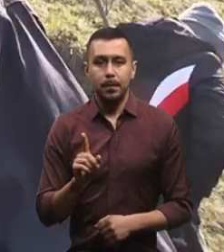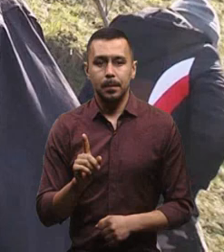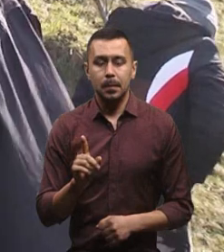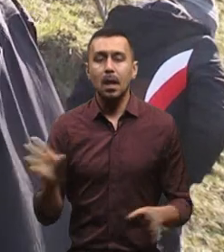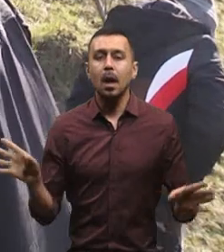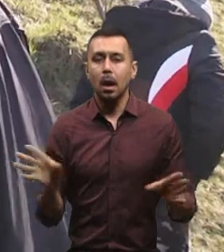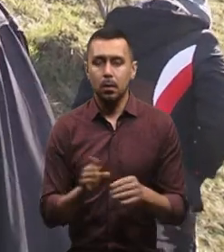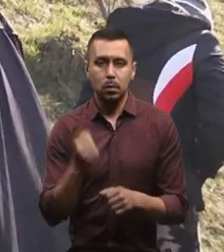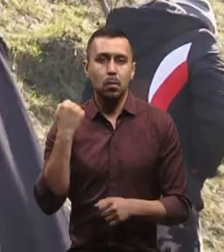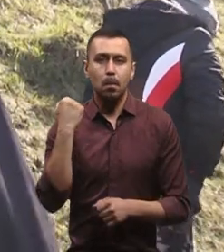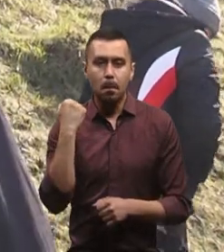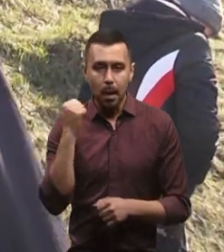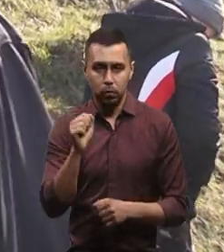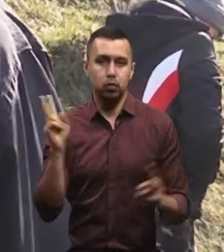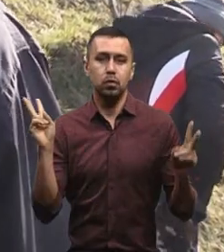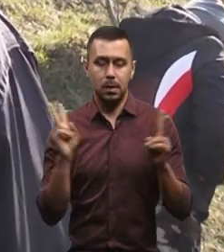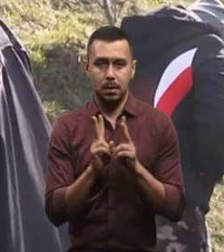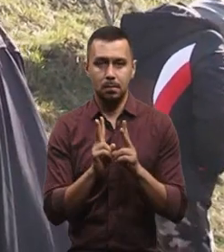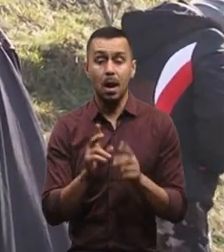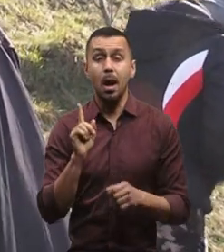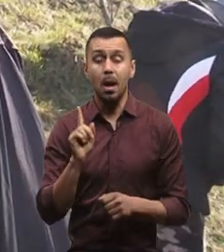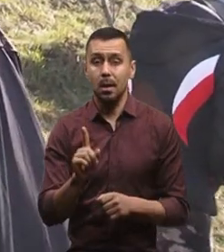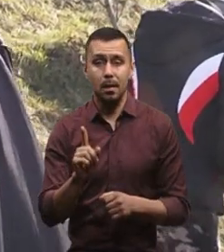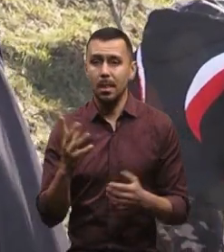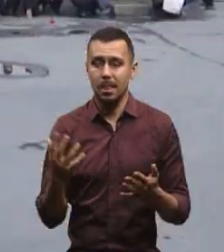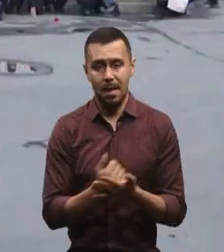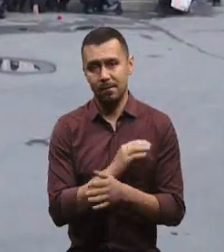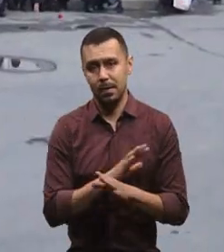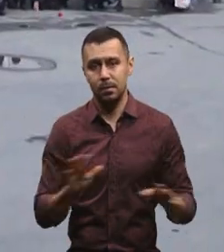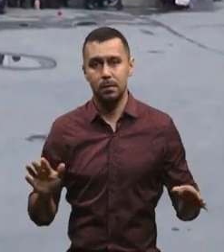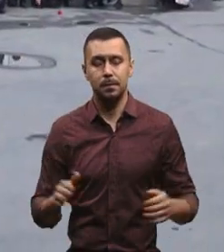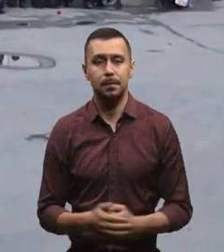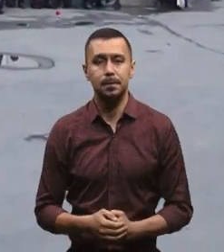разом побіду стрінем, але не вийшло.